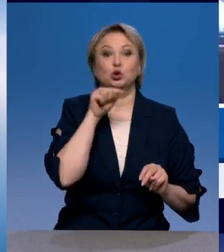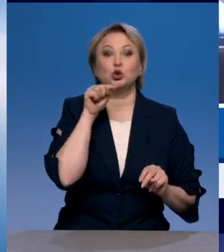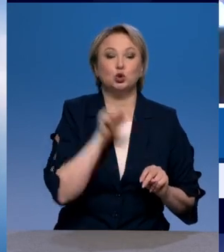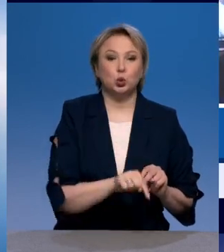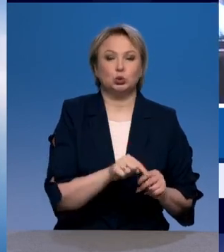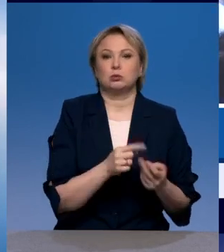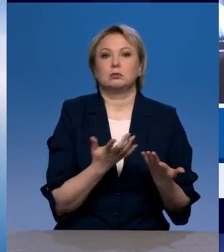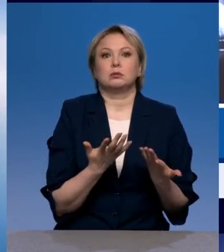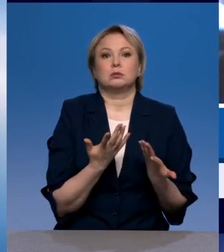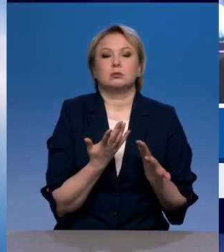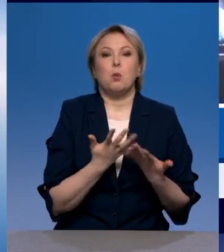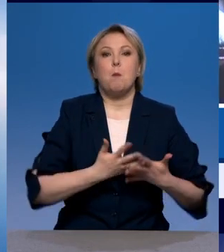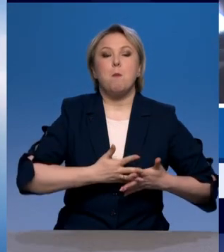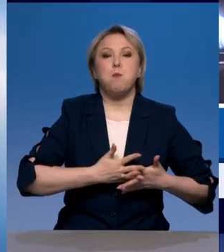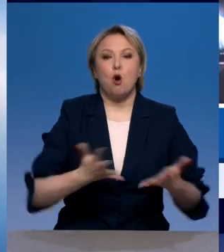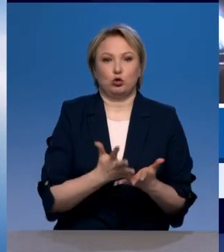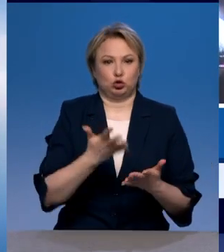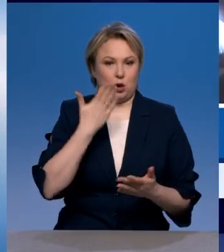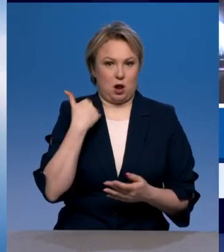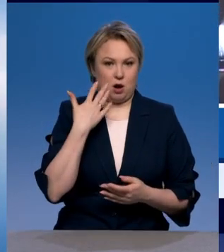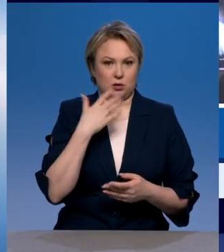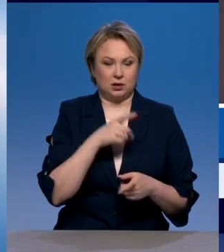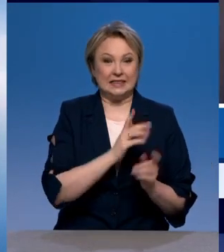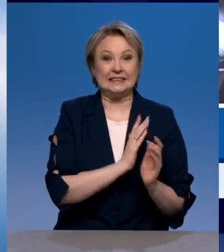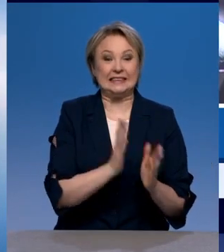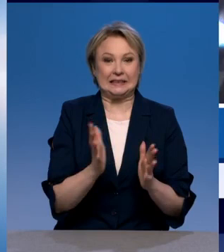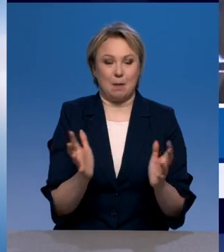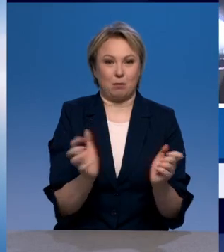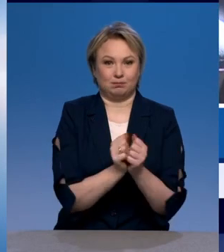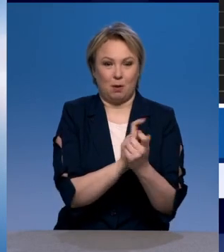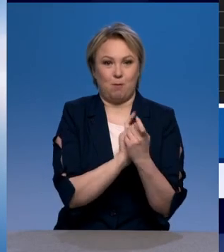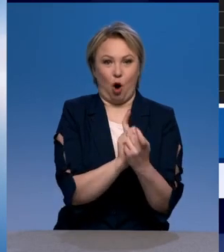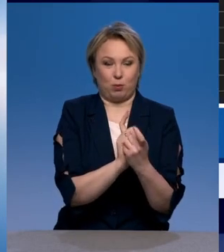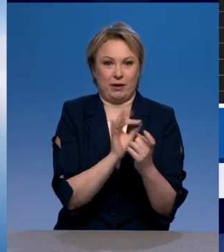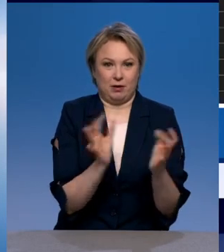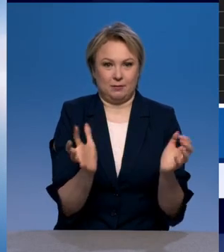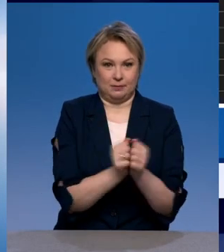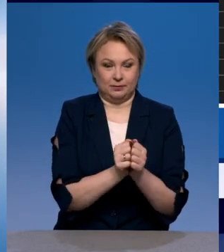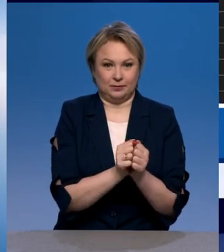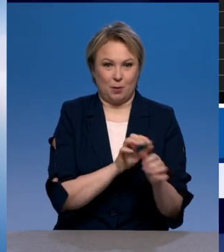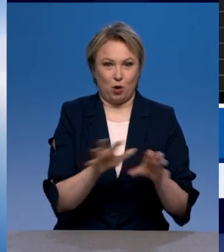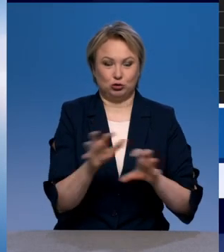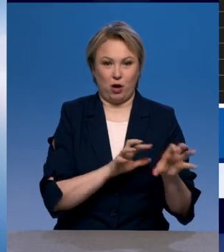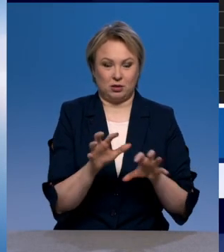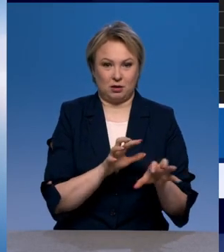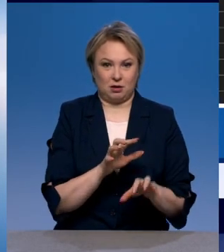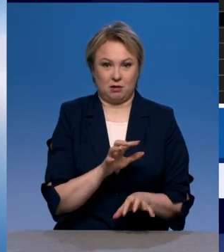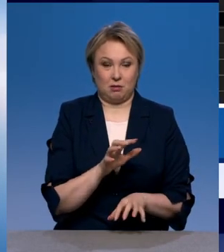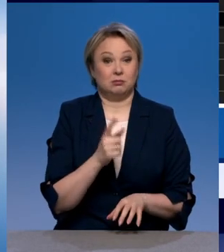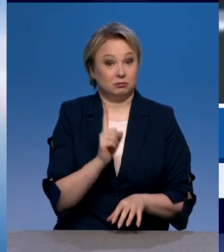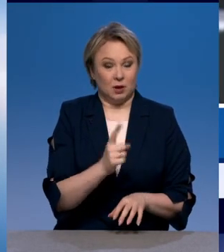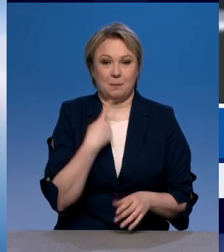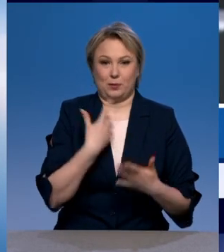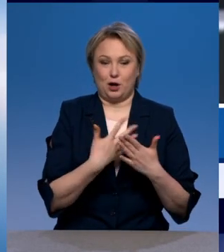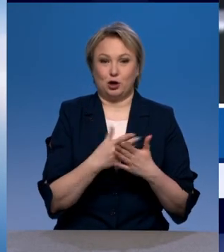порядок упрощается сама система борьбы с мошенничеством. Так что, мне кажется, этот